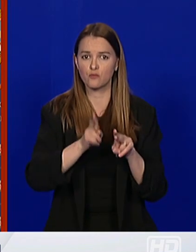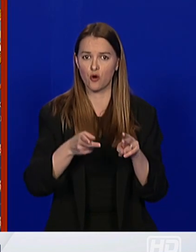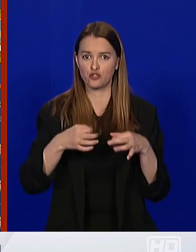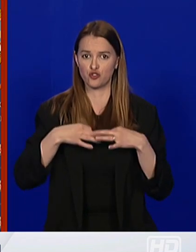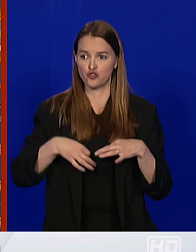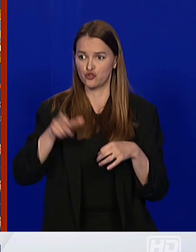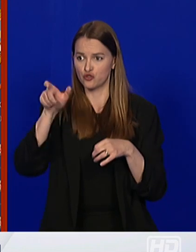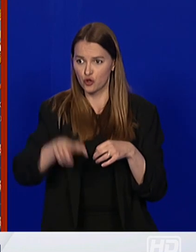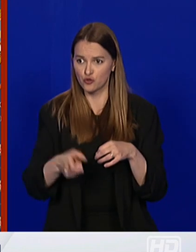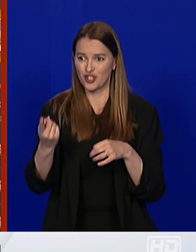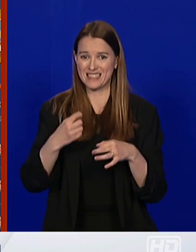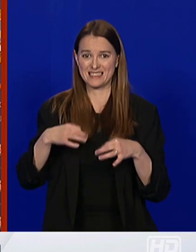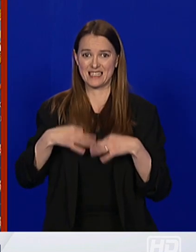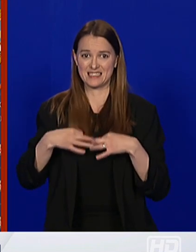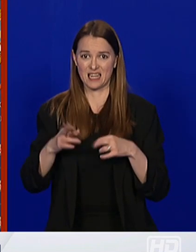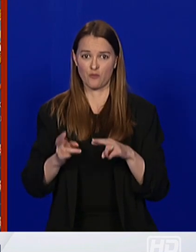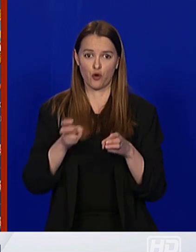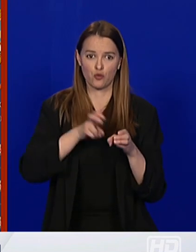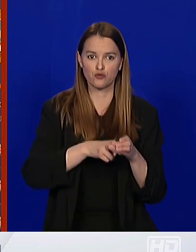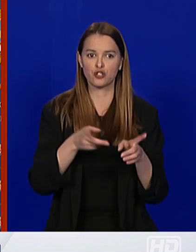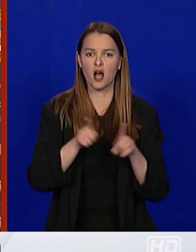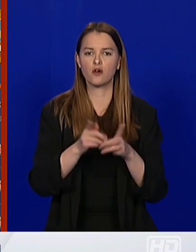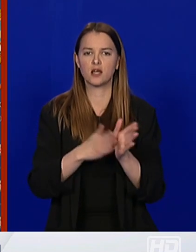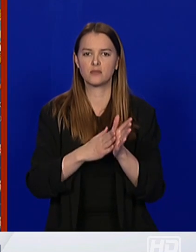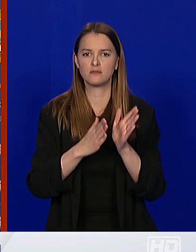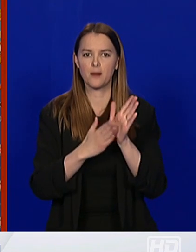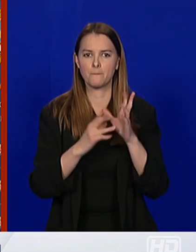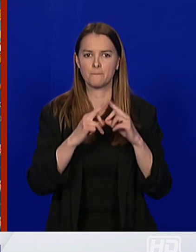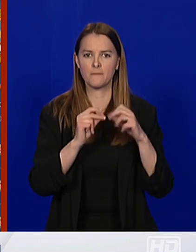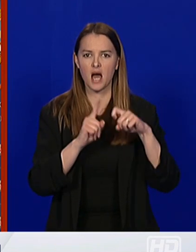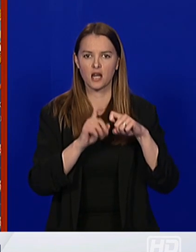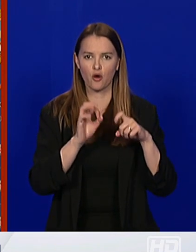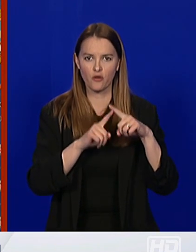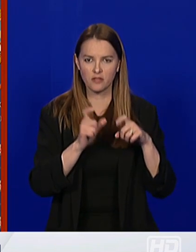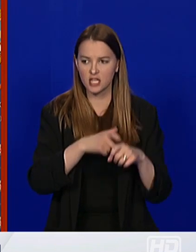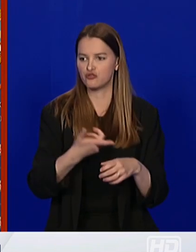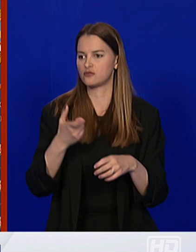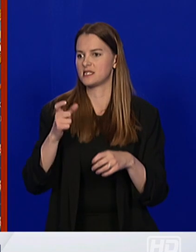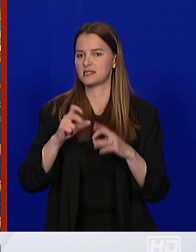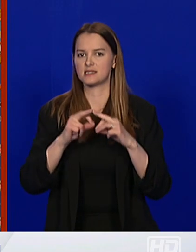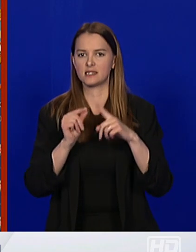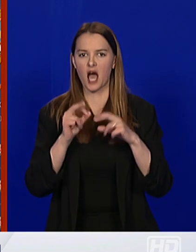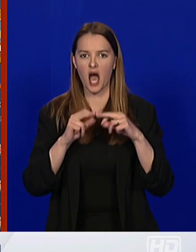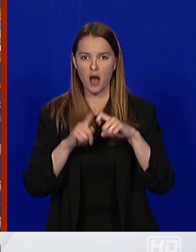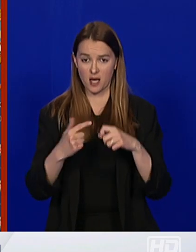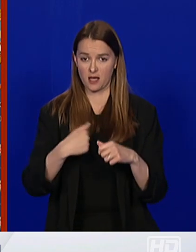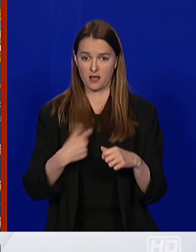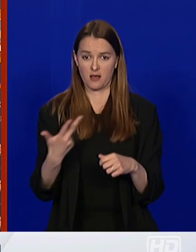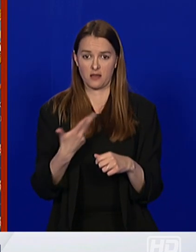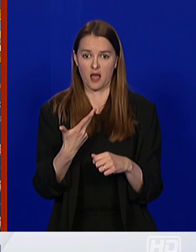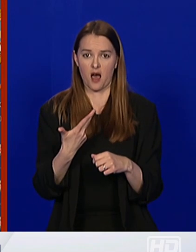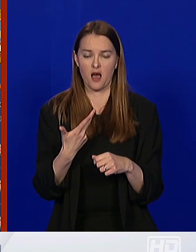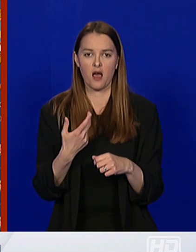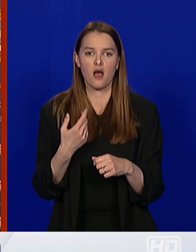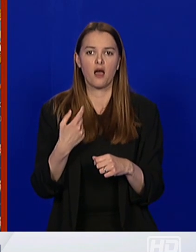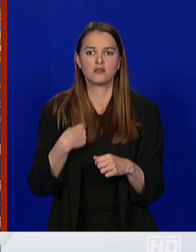poput profesorice Markotić, docenta Capaka i moje osobno, i nadam se da je naša kontribucija u radu stožera